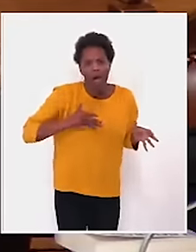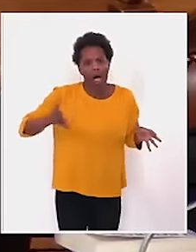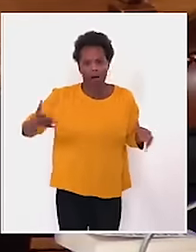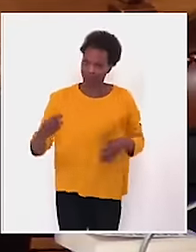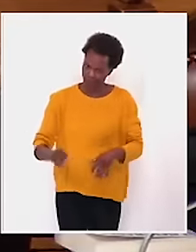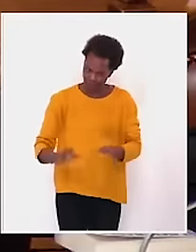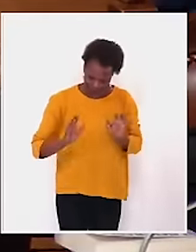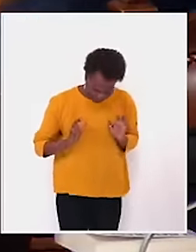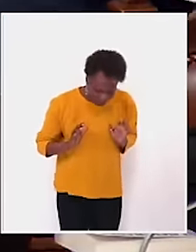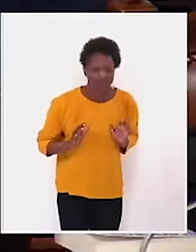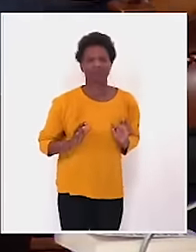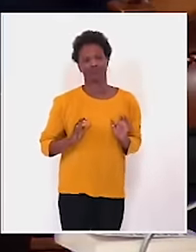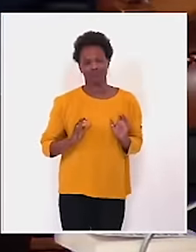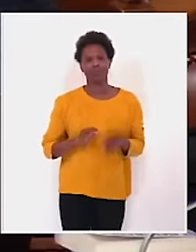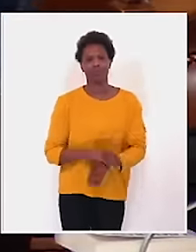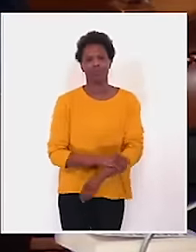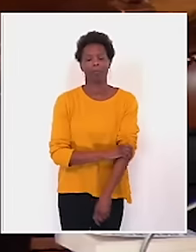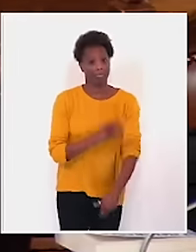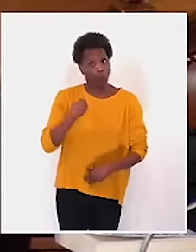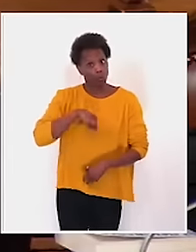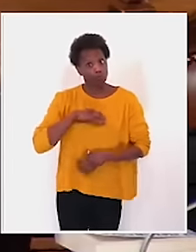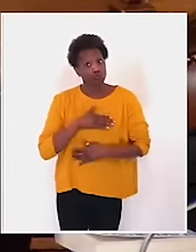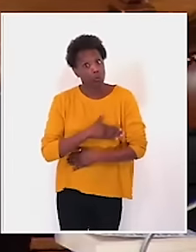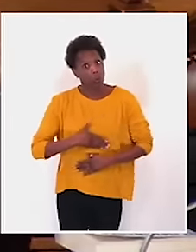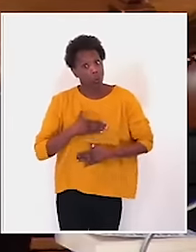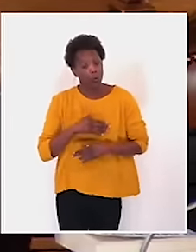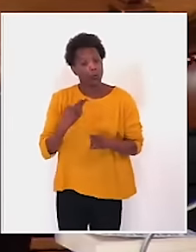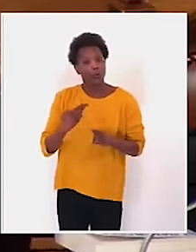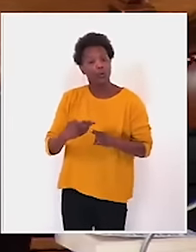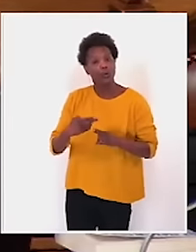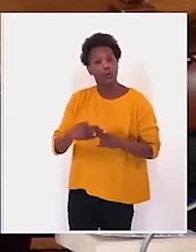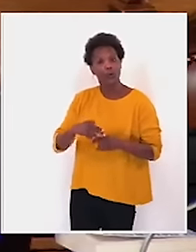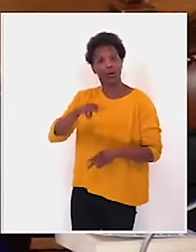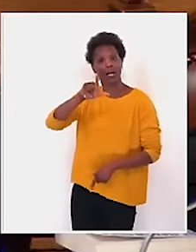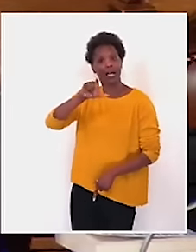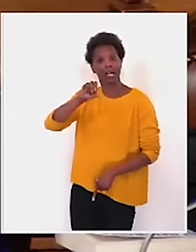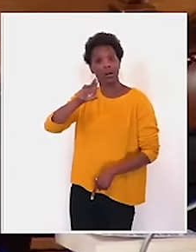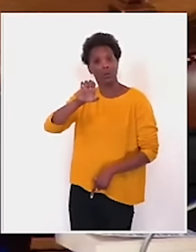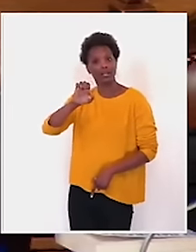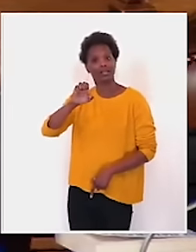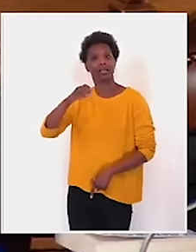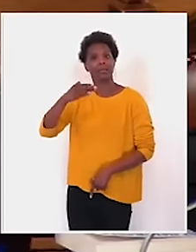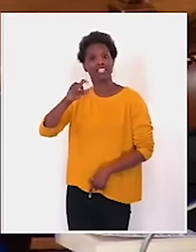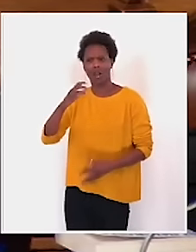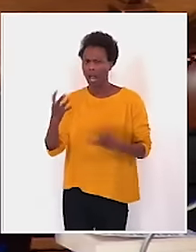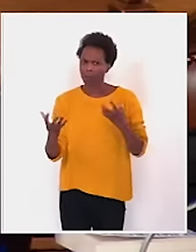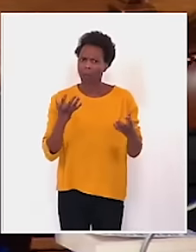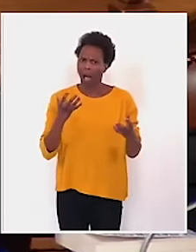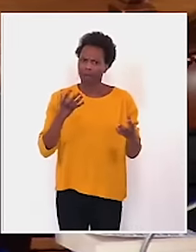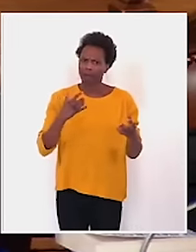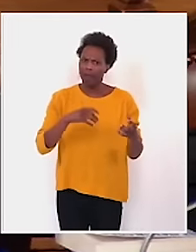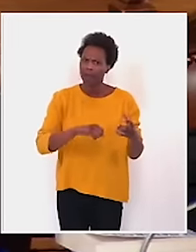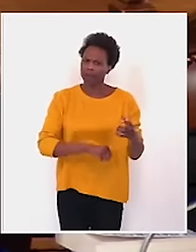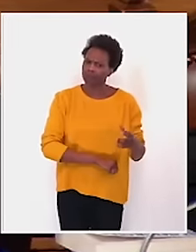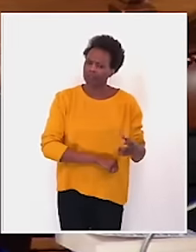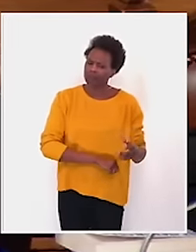fait, c'était l'idée, on était assez contents qu'il y ait Louise Michel qui soit mise en évidence, enfin, qui soit mise à l'honneur. Donc, pour nous, c'était un chouette nom